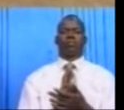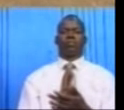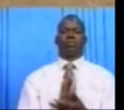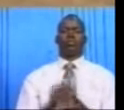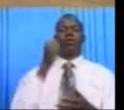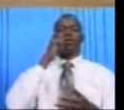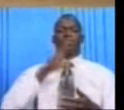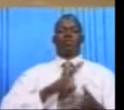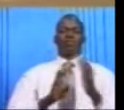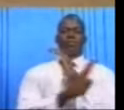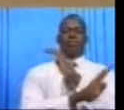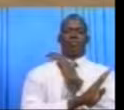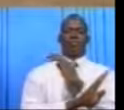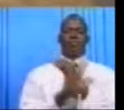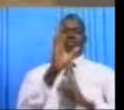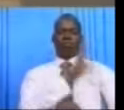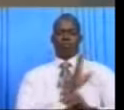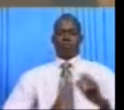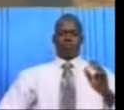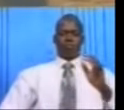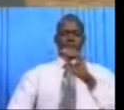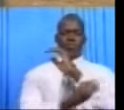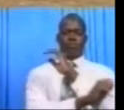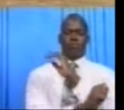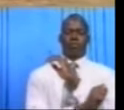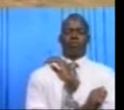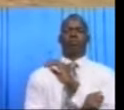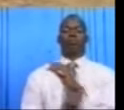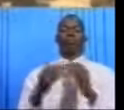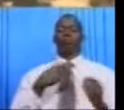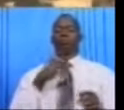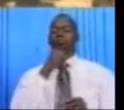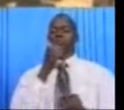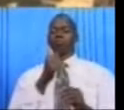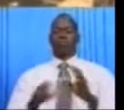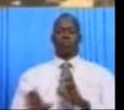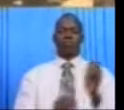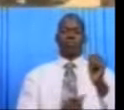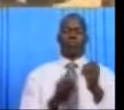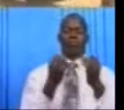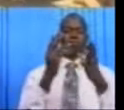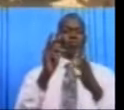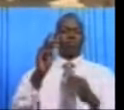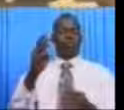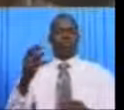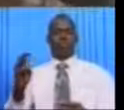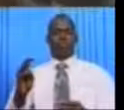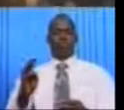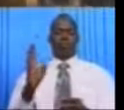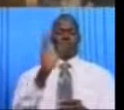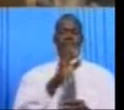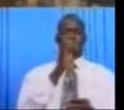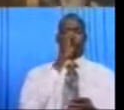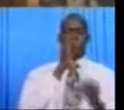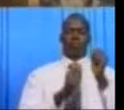Les femmes de Banogo village, la commune rurale de Thion dans la Nyanya, n'auront sans doute plus à parcourir des kilomètres à la recherche de l'or bleu. En effet, depuis